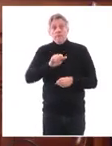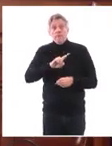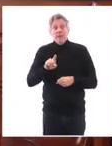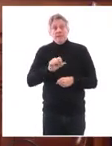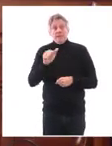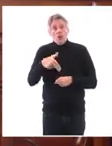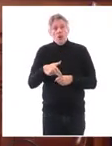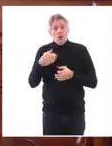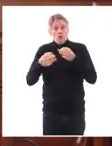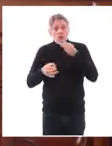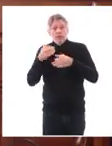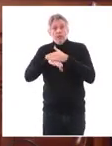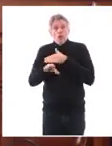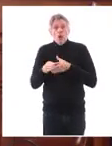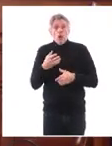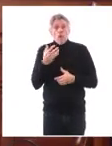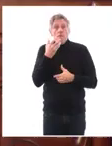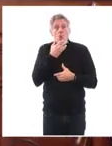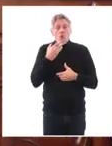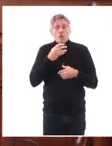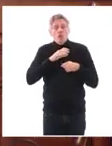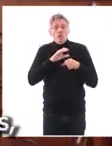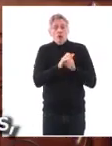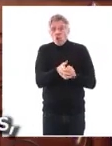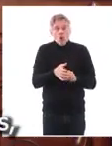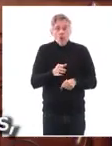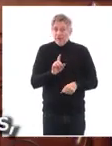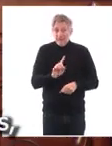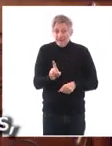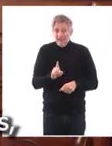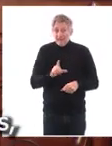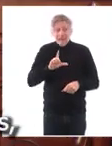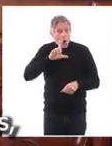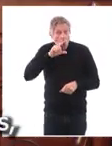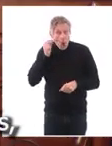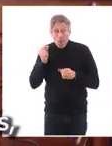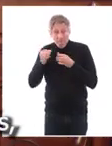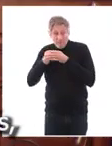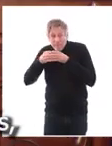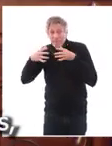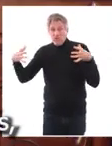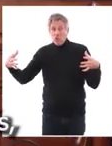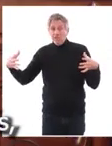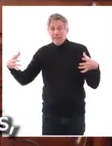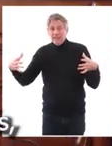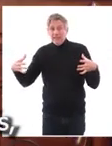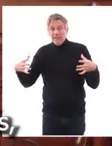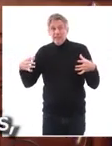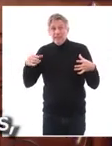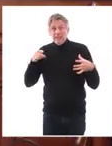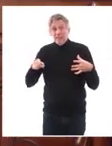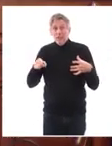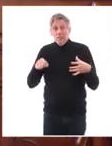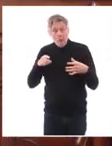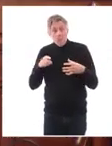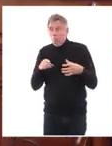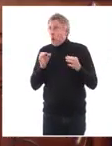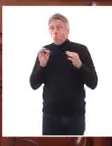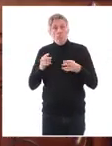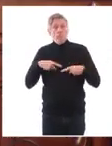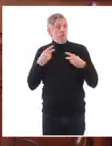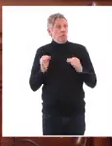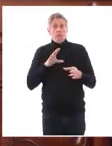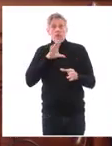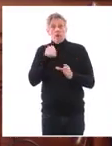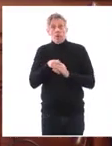pas de monstres violeurs, il y a des gens, très majoritairement des hommes, très majoritairement socialement insérés, qui se